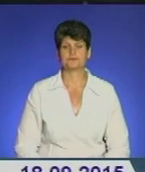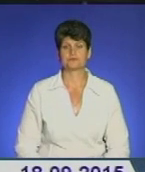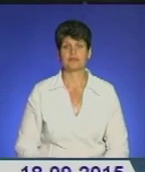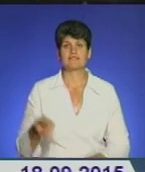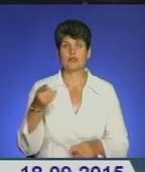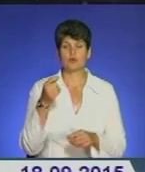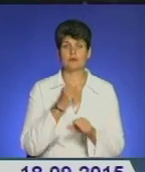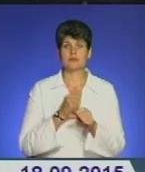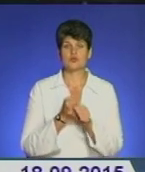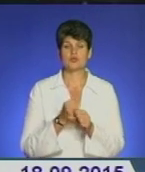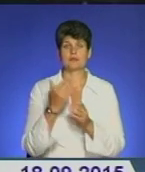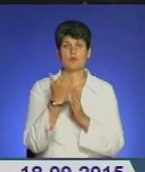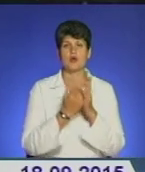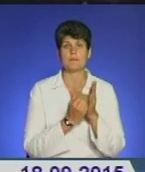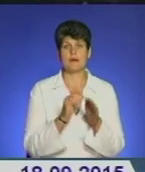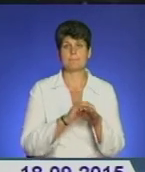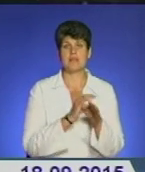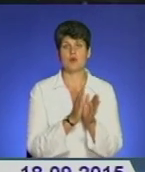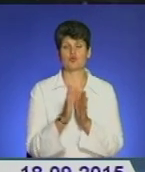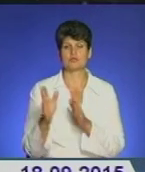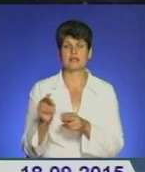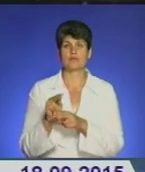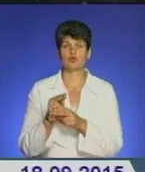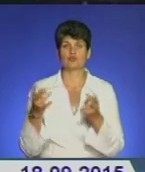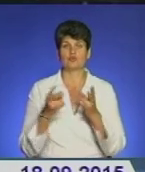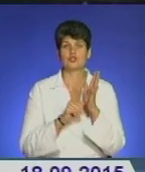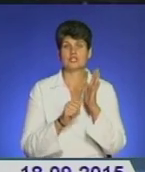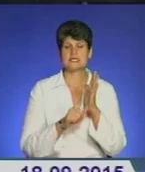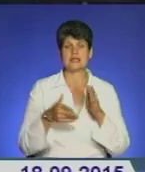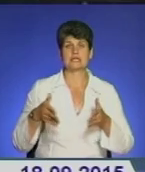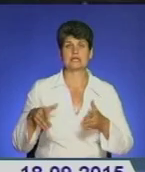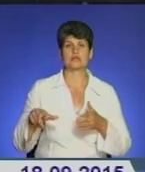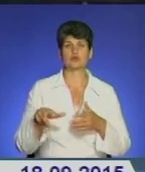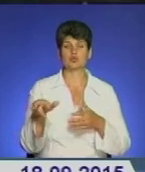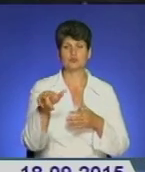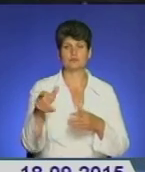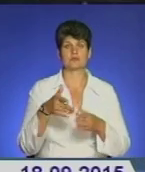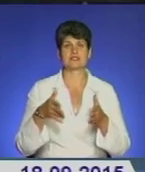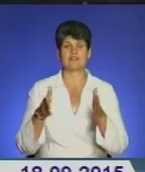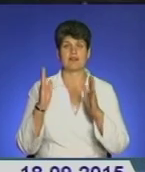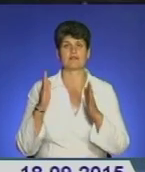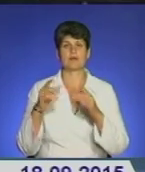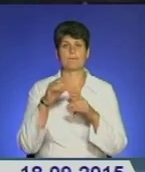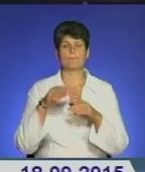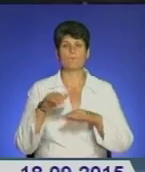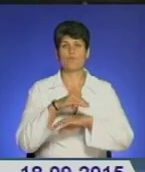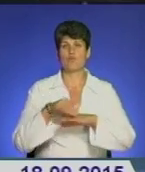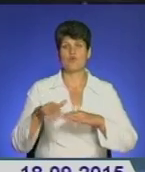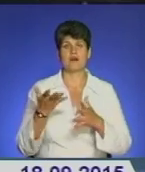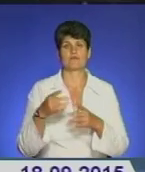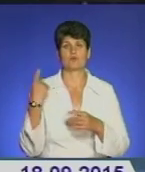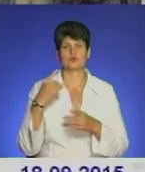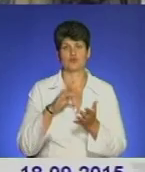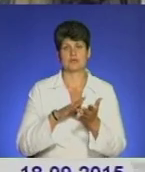У Тернополі працюють над програмою благоустрою. Ремонту потребують понад 60 дворів, скверів та бульварів обласного центру. Докладніше Ірина